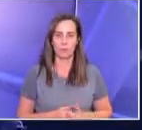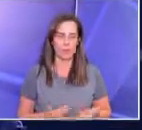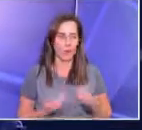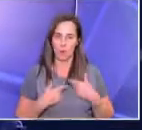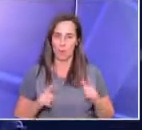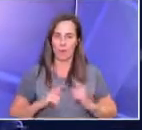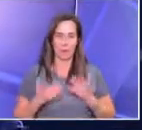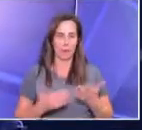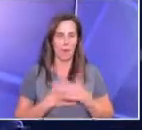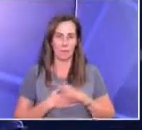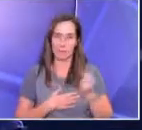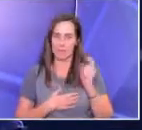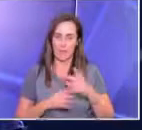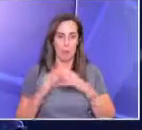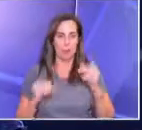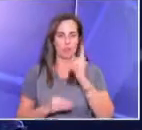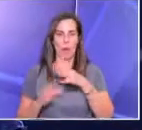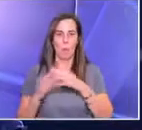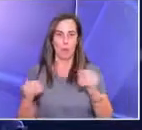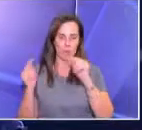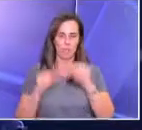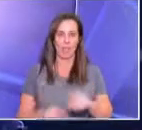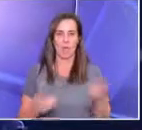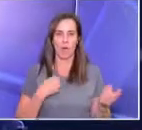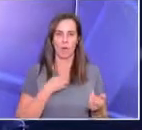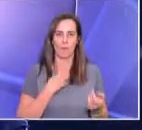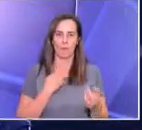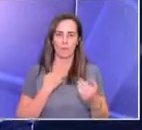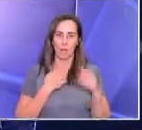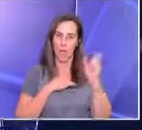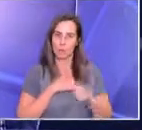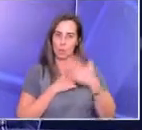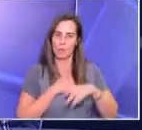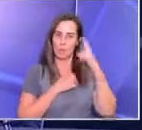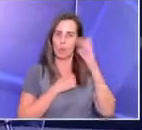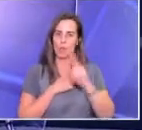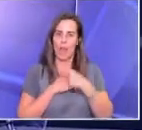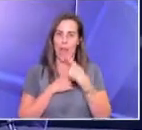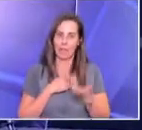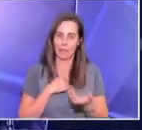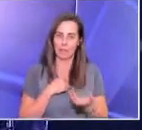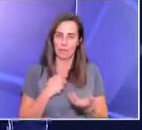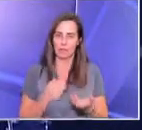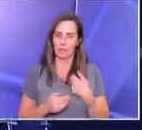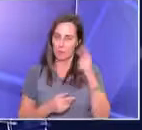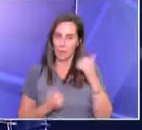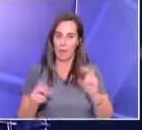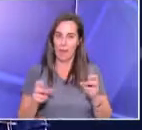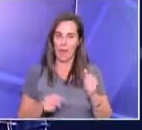אנחנו מחכים לך באהבה, אם צריך מונית, נשלח. אבל תבוא לאולפן. אנשים רוצים לשמוע מה יש לך להגיד. אני שמעתי